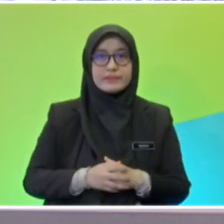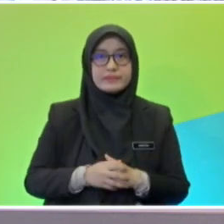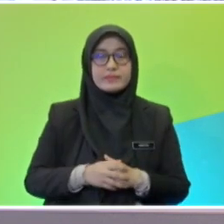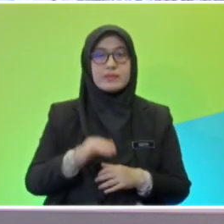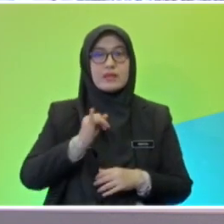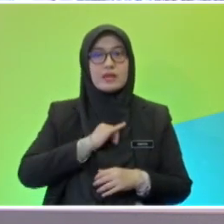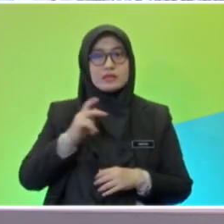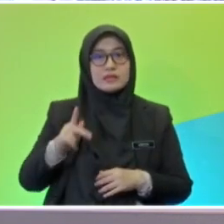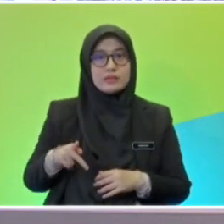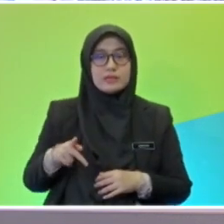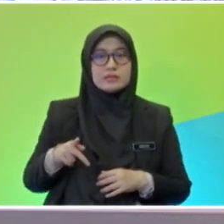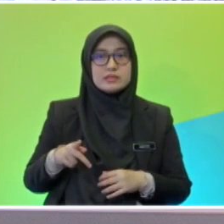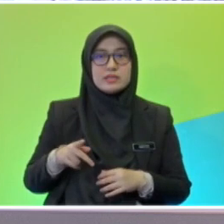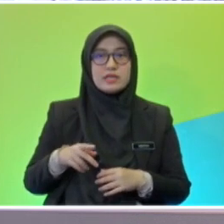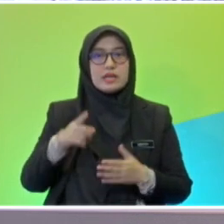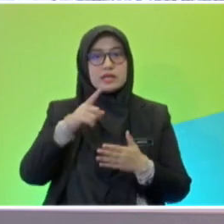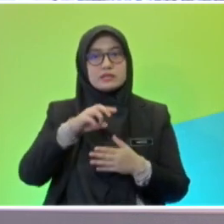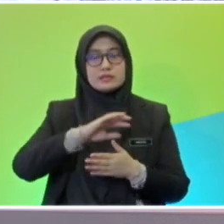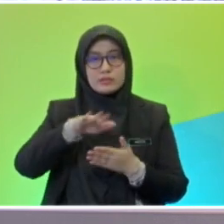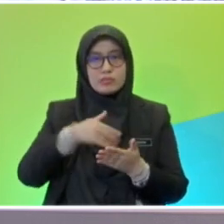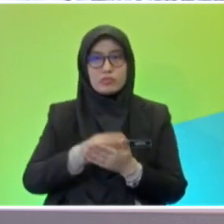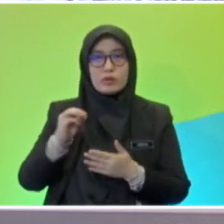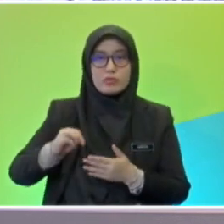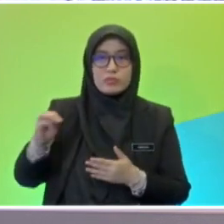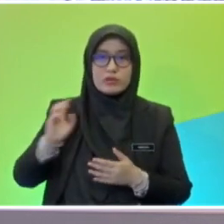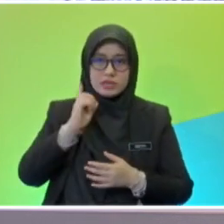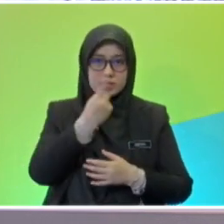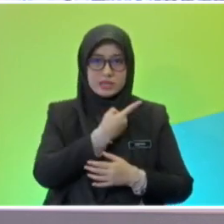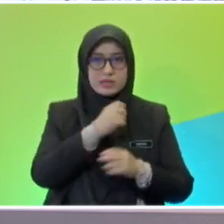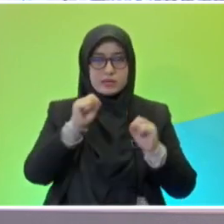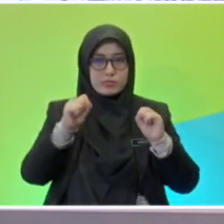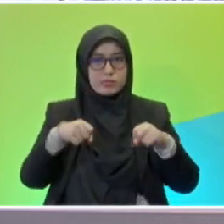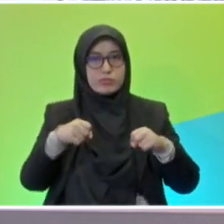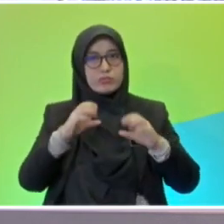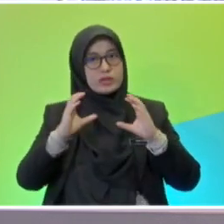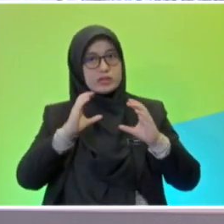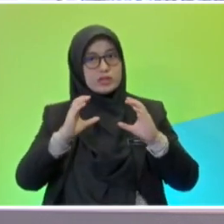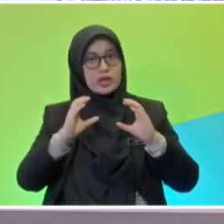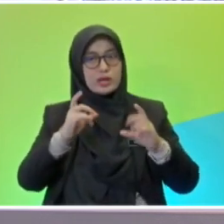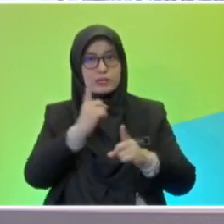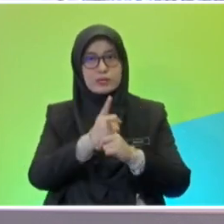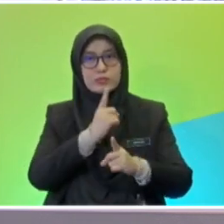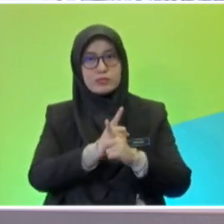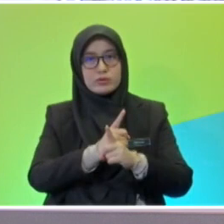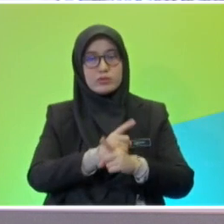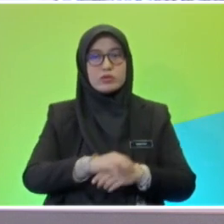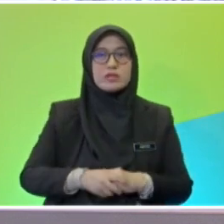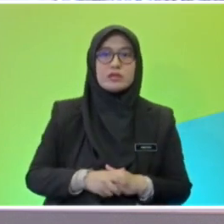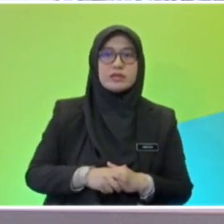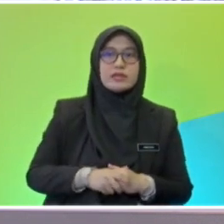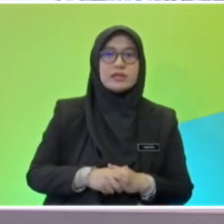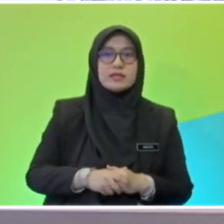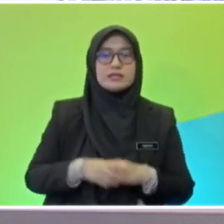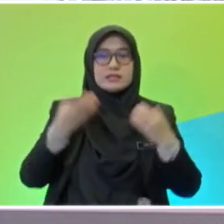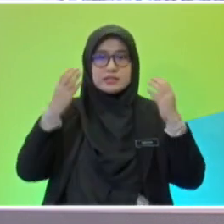diterangkan oleh daerah yang kita huh memang lengkap padat dan hebat Iya jadi mereka kepada